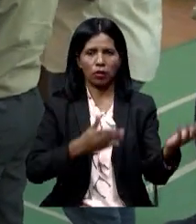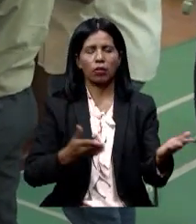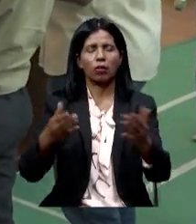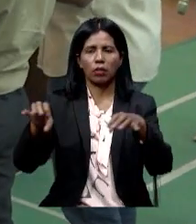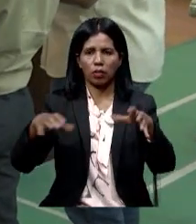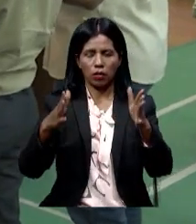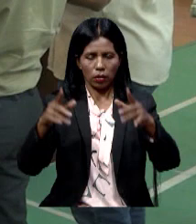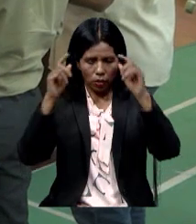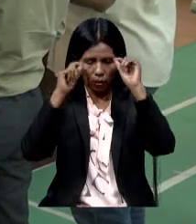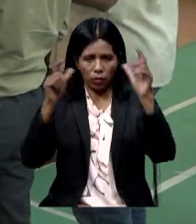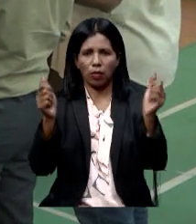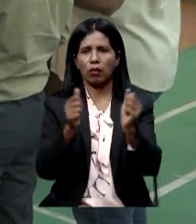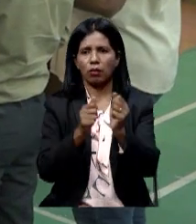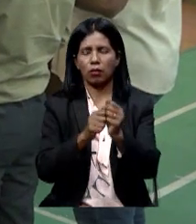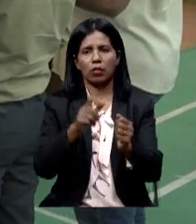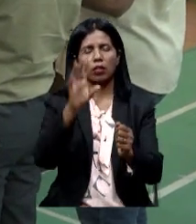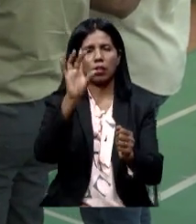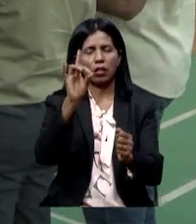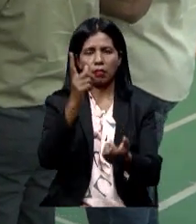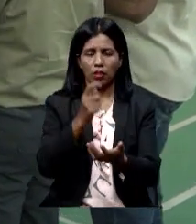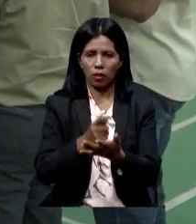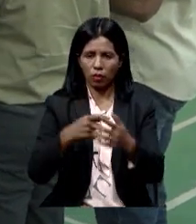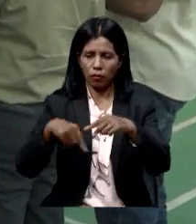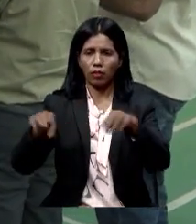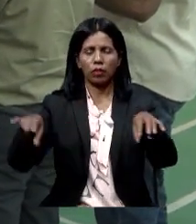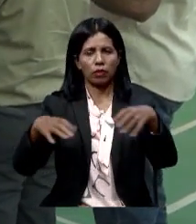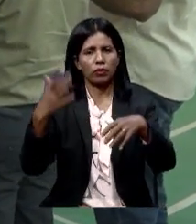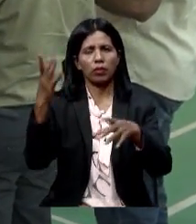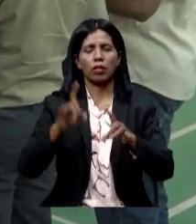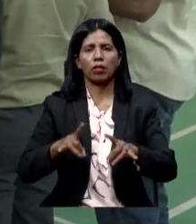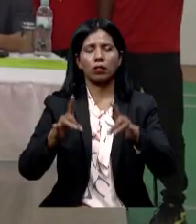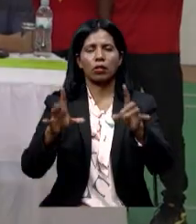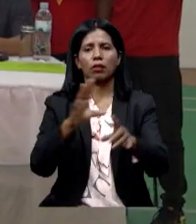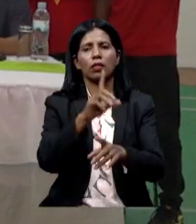trabalhador timoroan hamutuk arihun ualu ho diba serviço iha Austrália